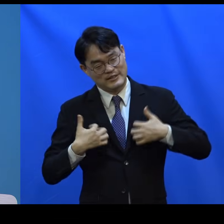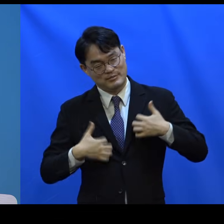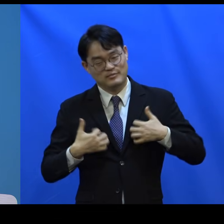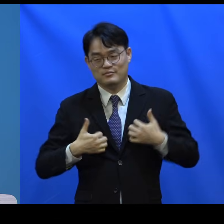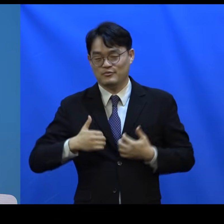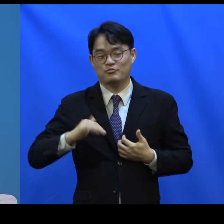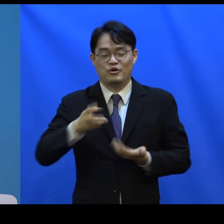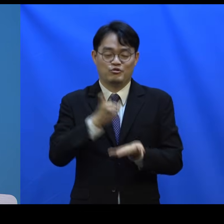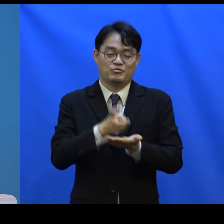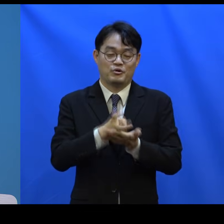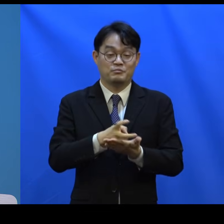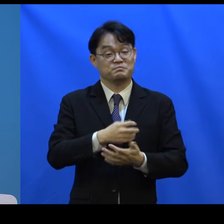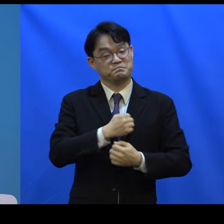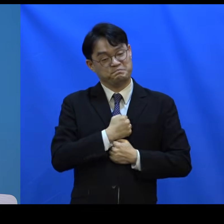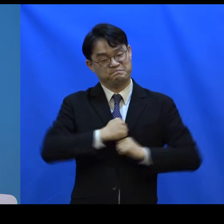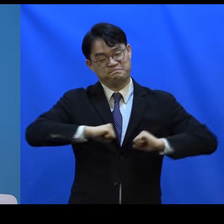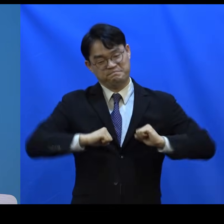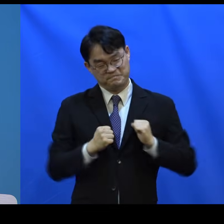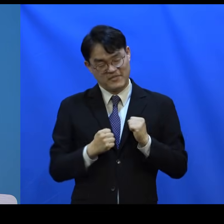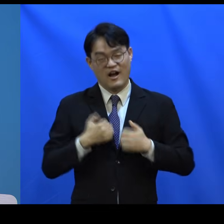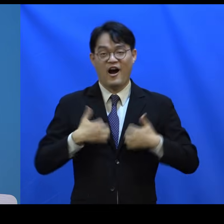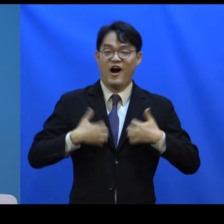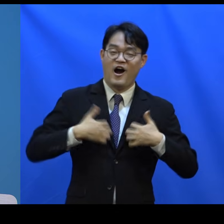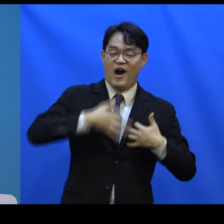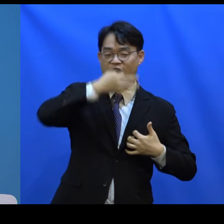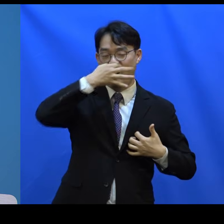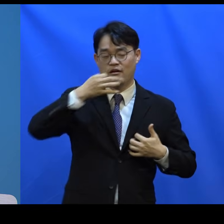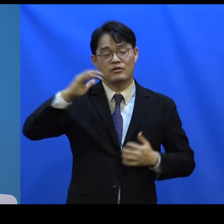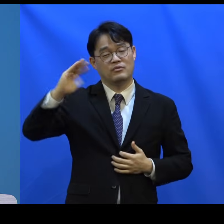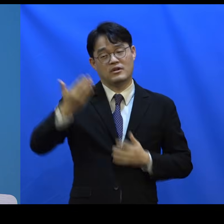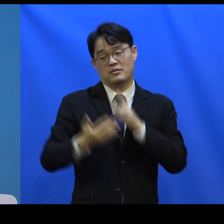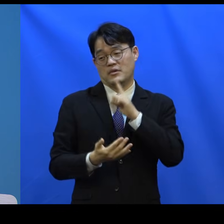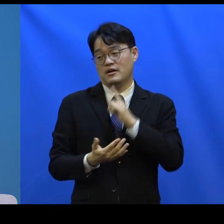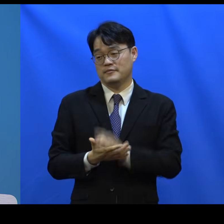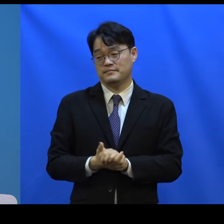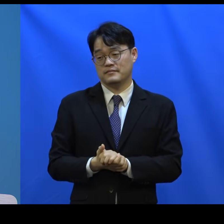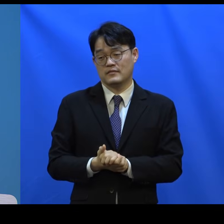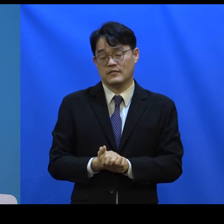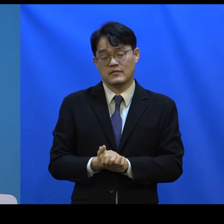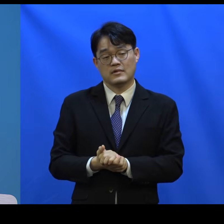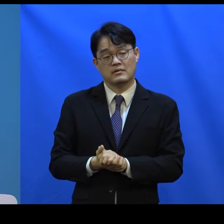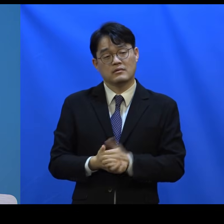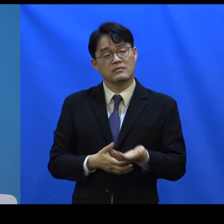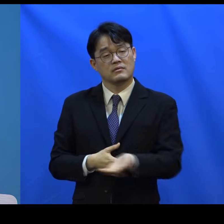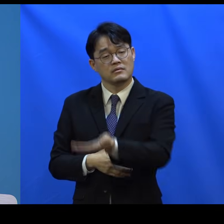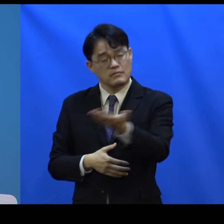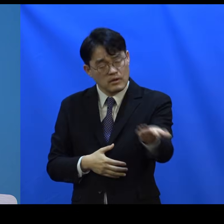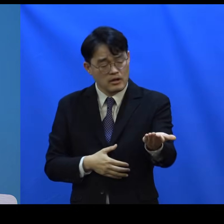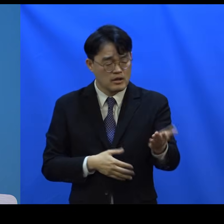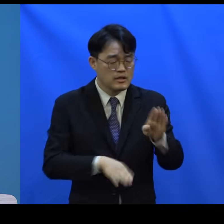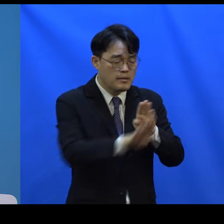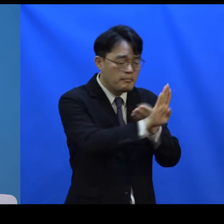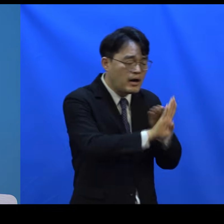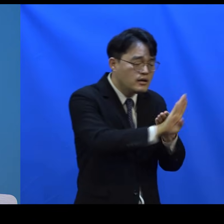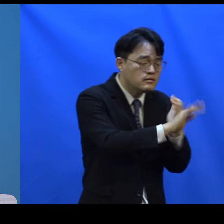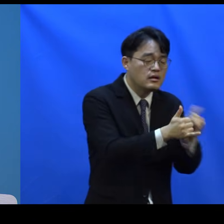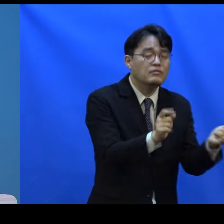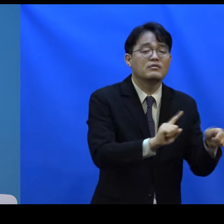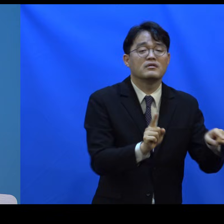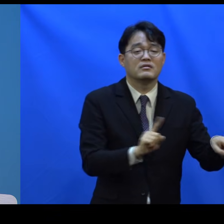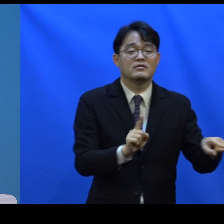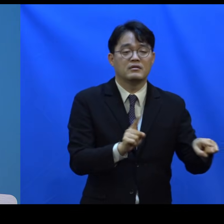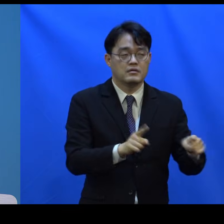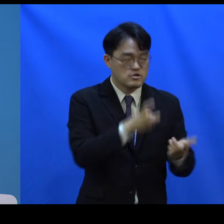그러니까 예수님 당시 바리새인들은 규칙을 지키는 일에 힘을 쓴 사람. 그게 뭐가 빠져 있어요? 사랑이 빠져